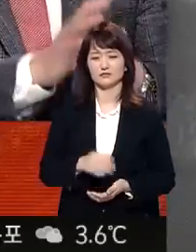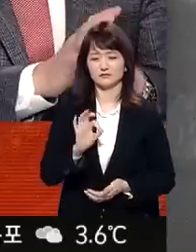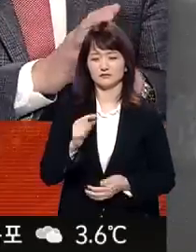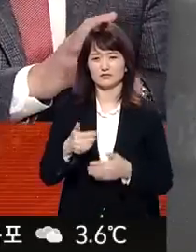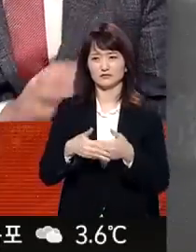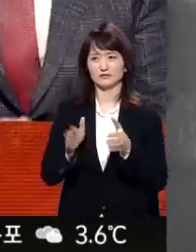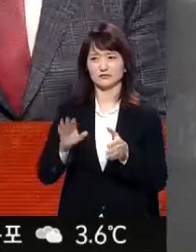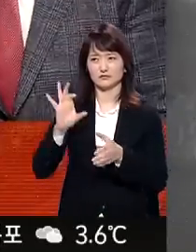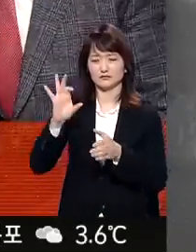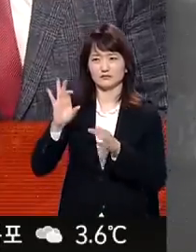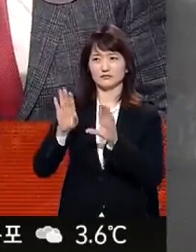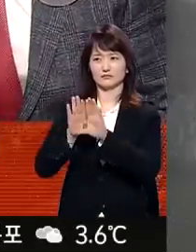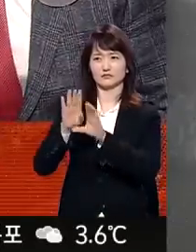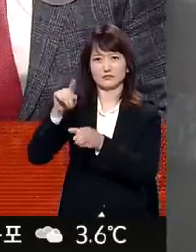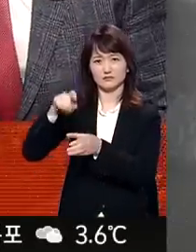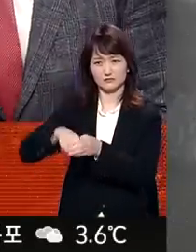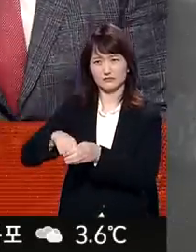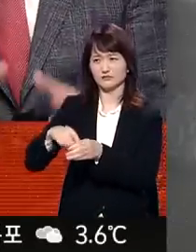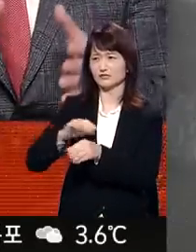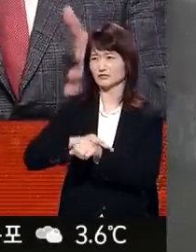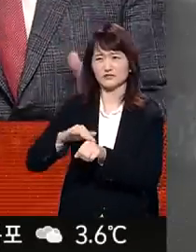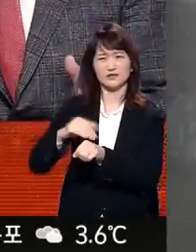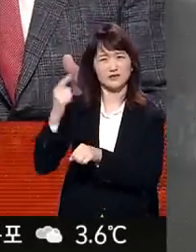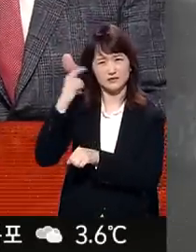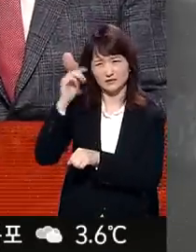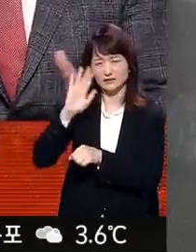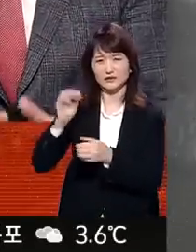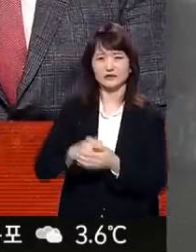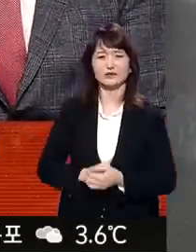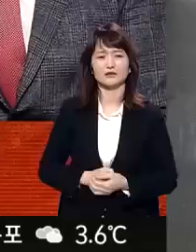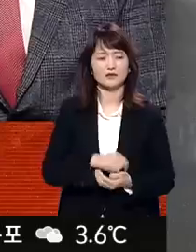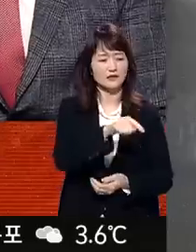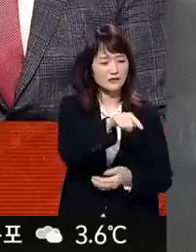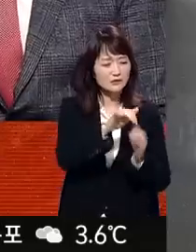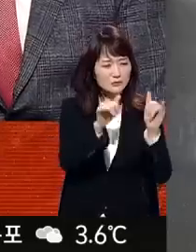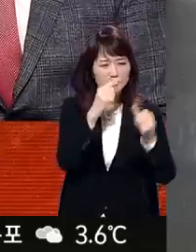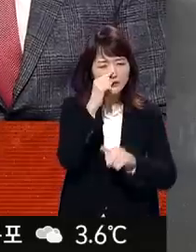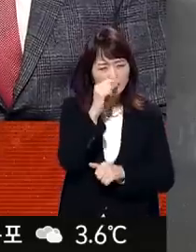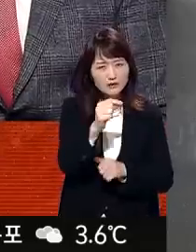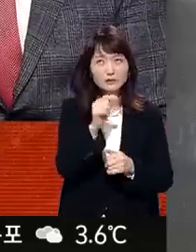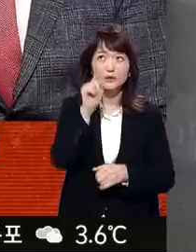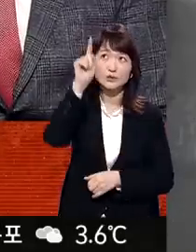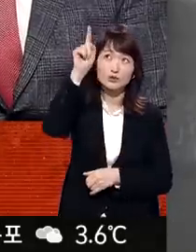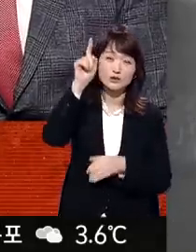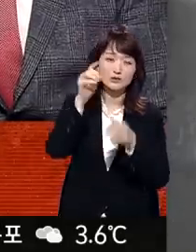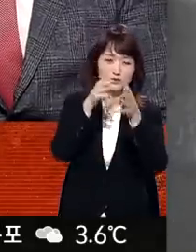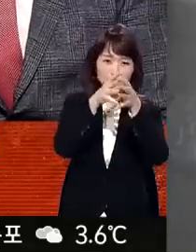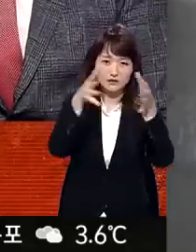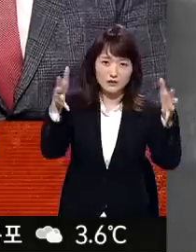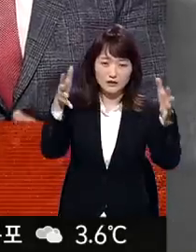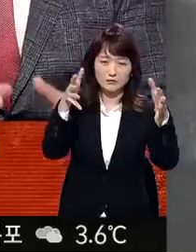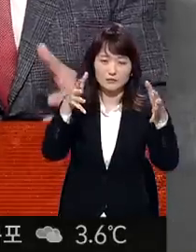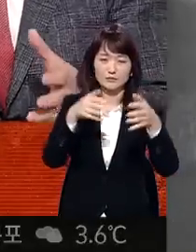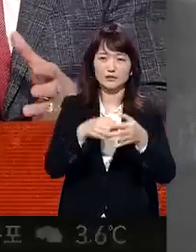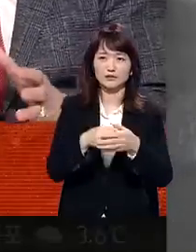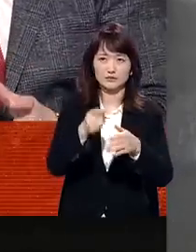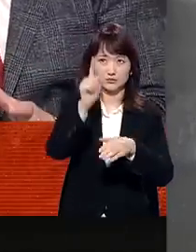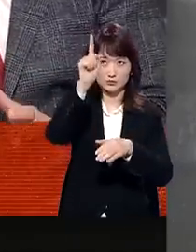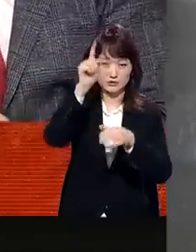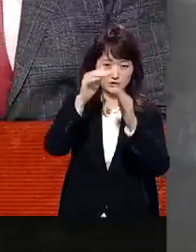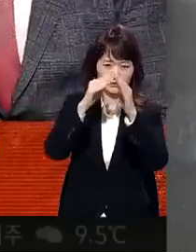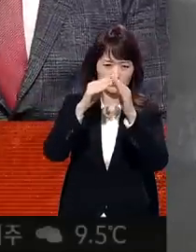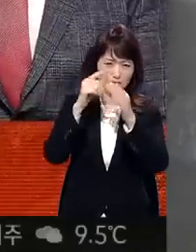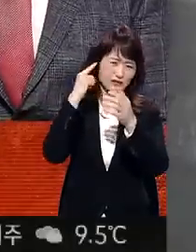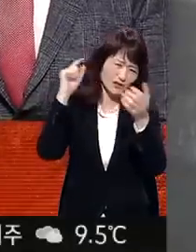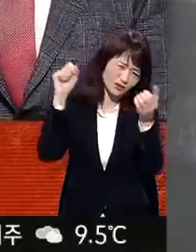문을 닫아놓으면은 사실 잘 안 들려요. 아. 너무나 예민하신 거야. 그 때문에 물론 위층에서 층간 소음이라고 한다면 조금 조심하면